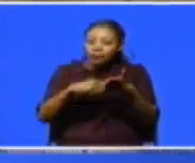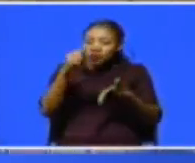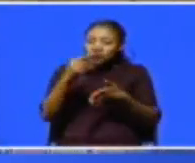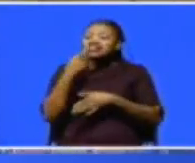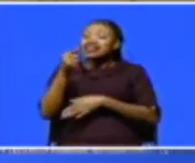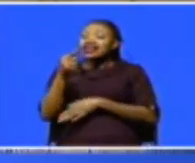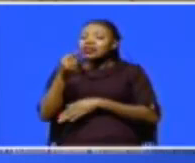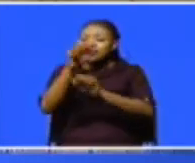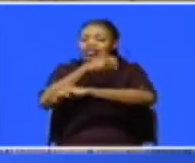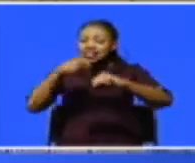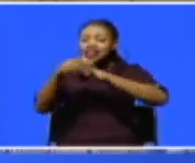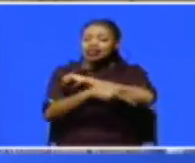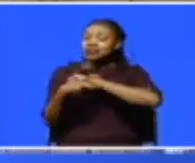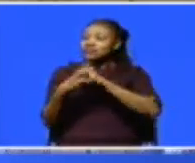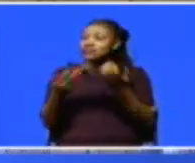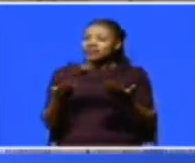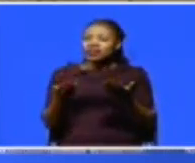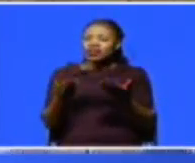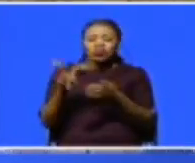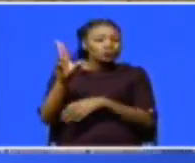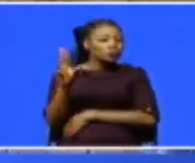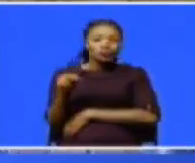broker and a conman? No.